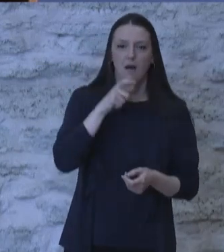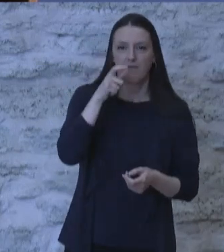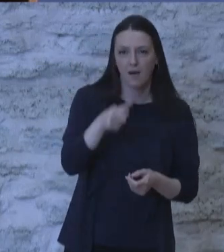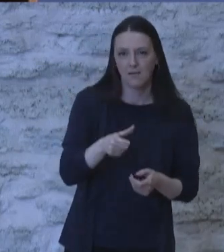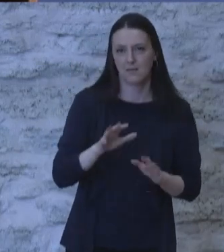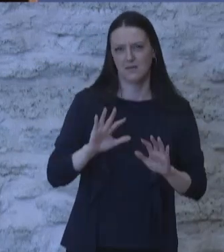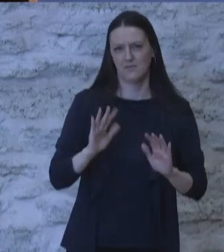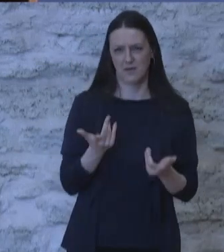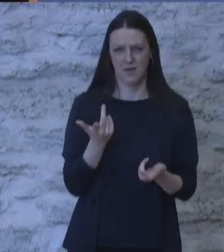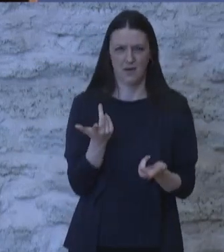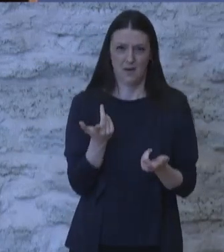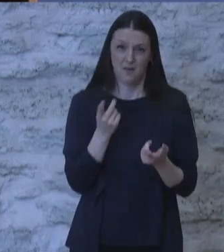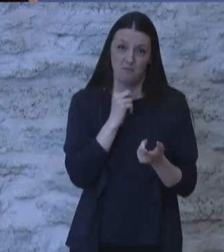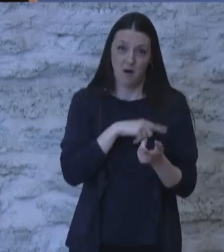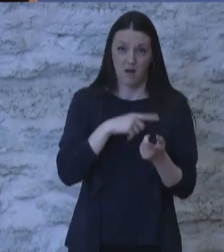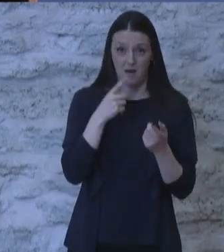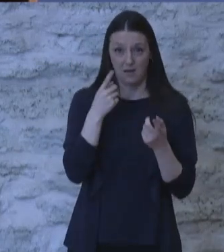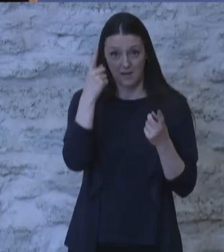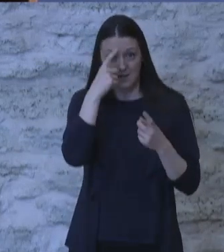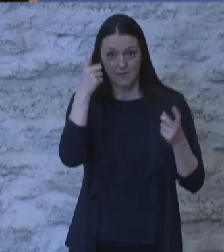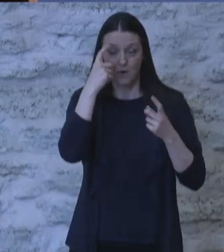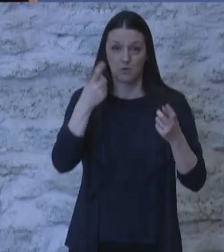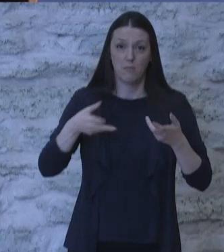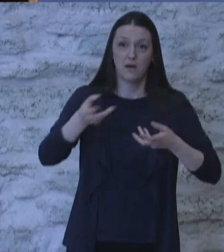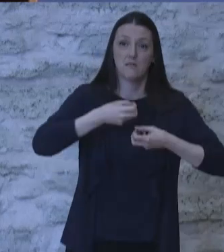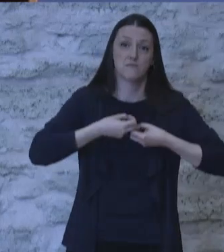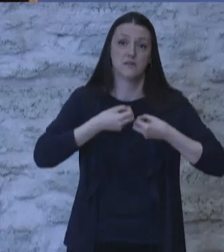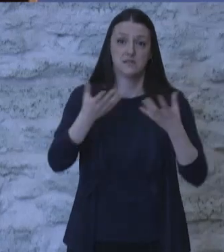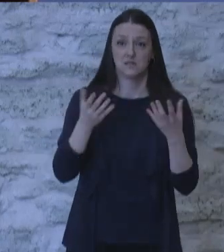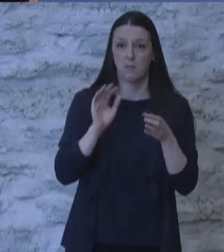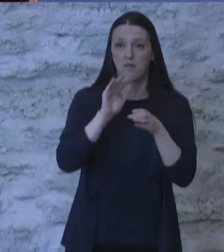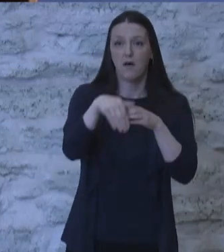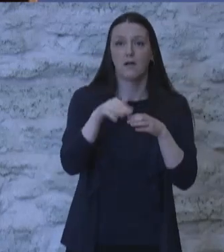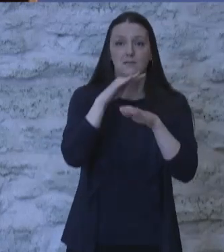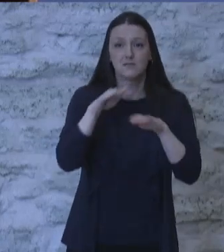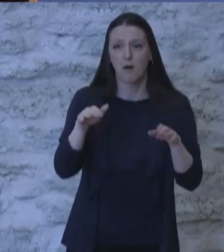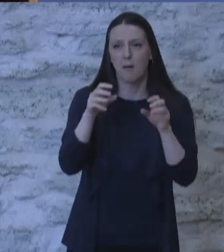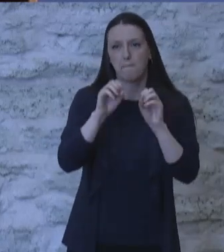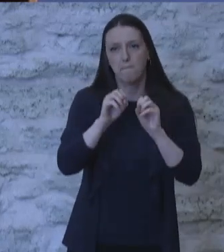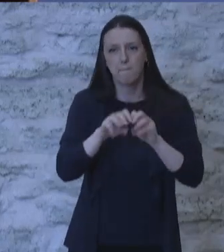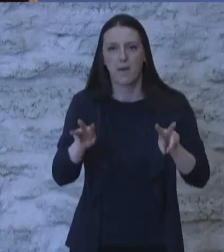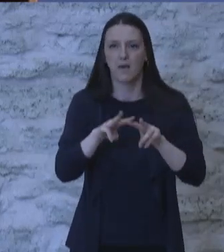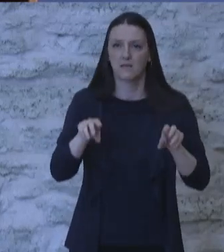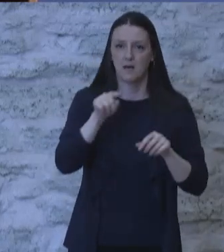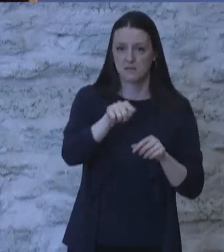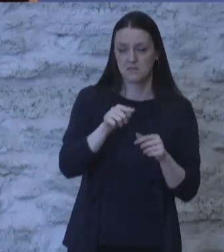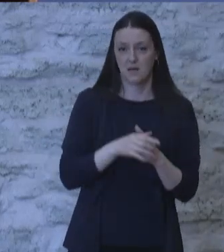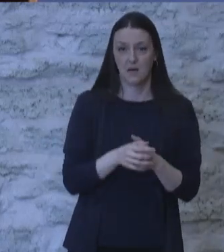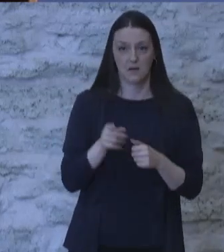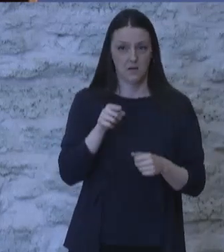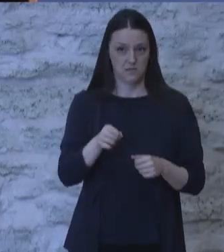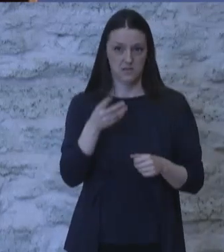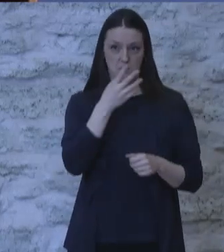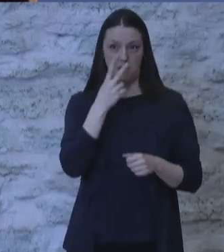sellist infot siit Eestis ka välis riikide meediasse. Ja siis näeme seda,